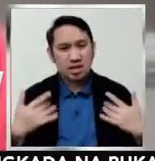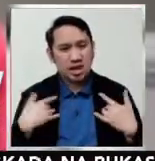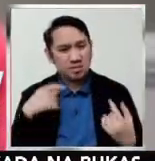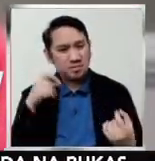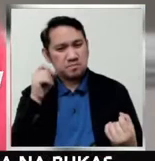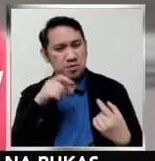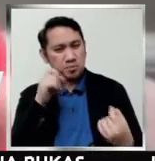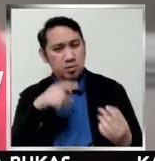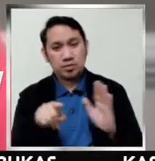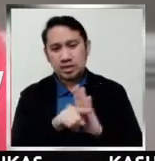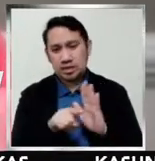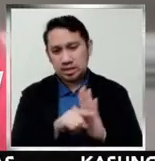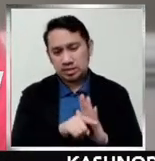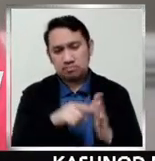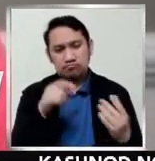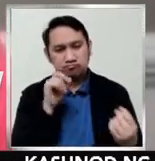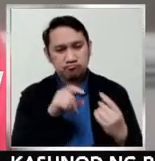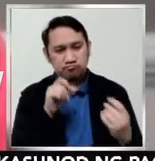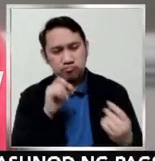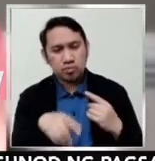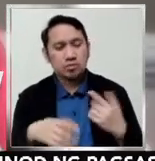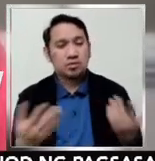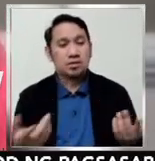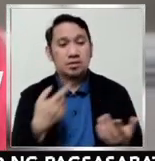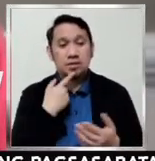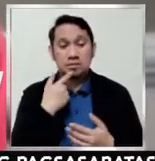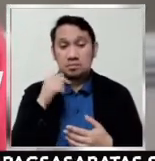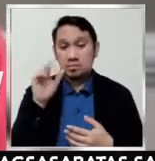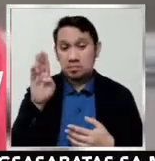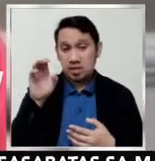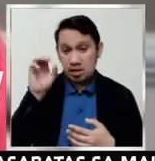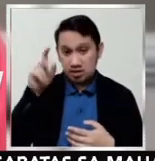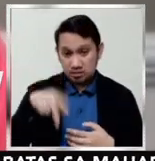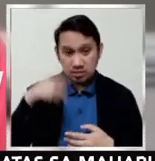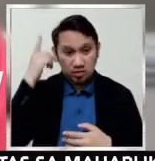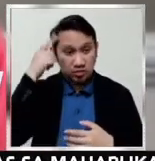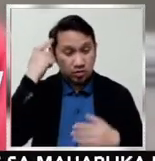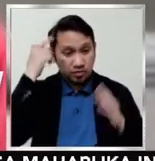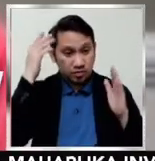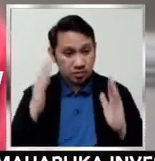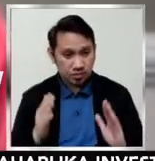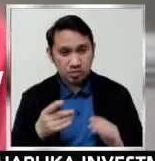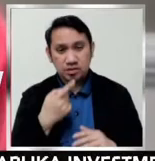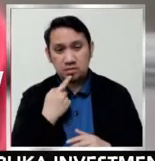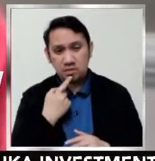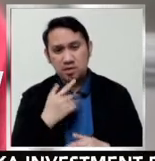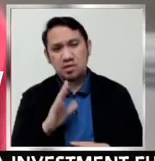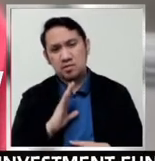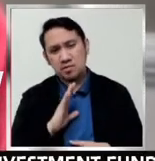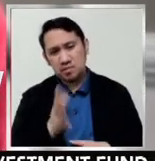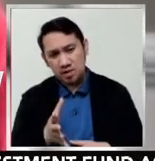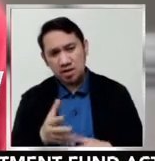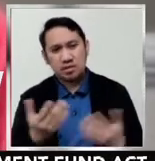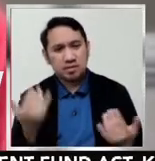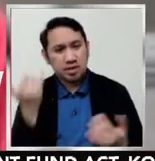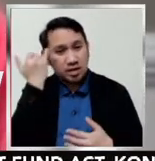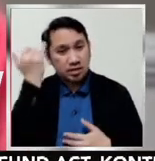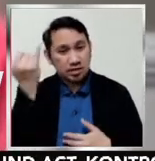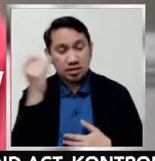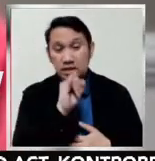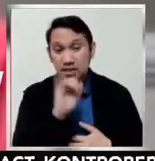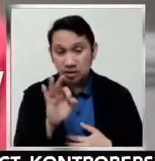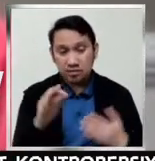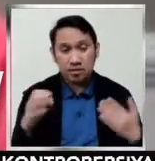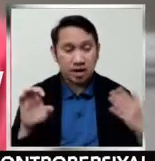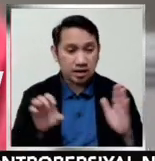Fund. Ayon kay dating BSP Deputy Governor Diwa Ginigundo, ayos naman sanang ideya kung meron sanang sobrang